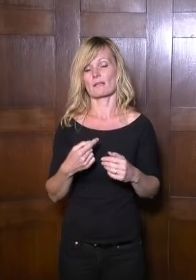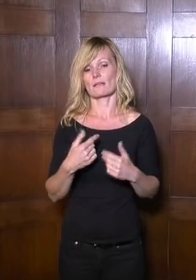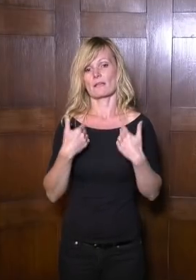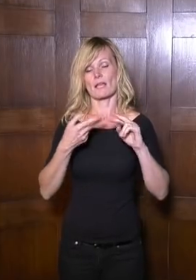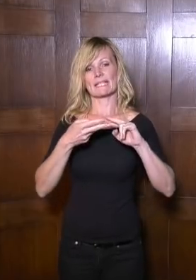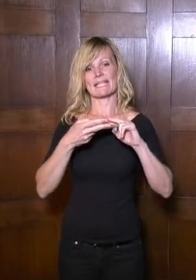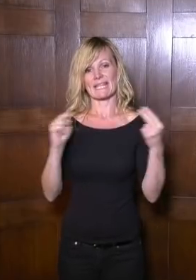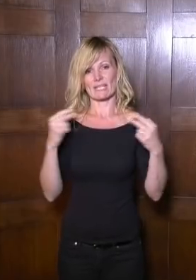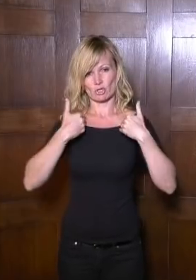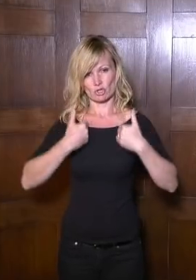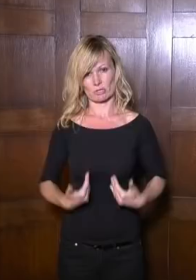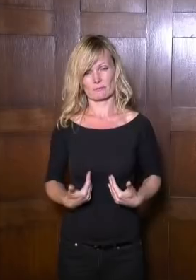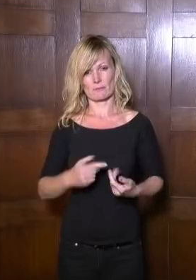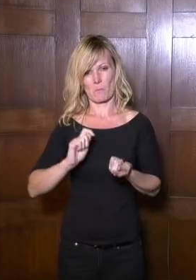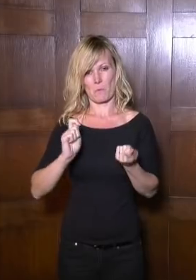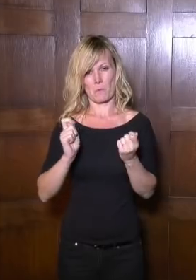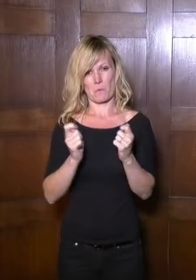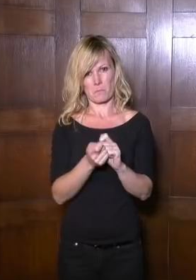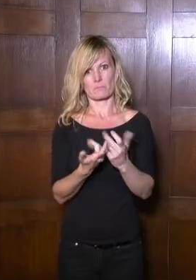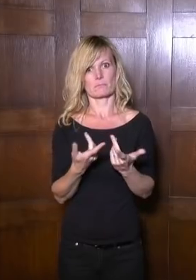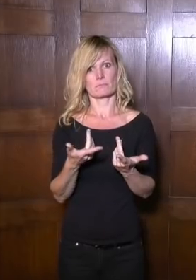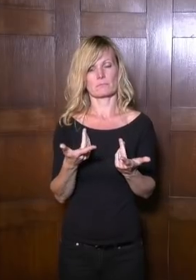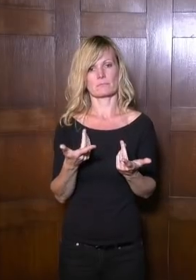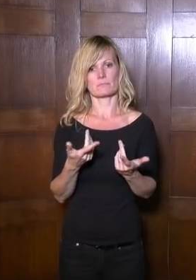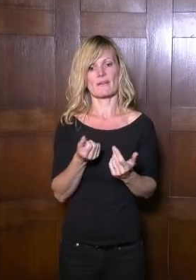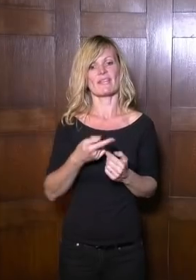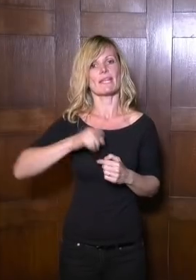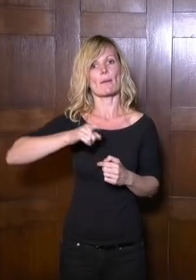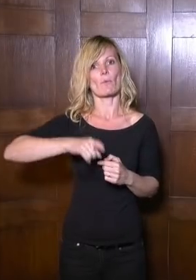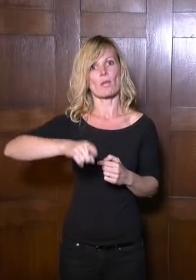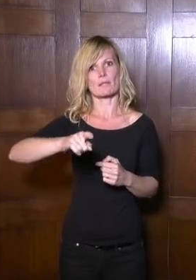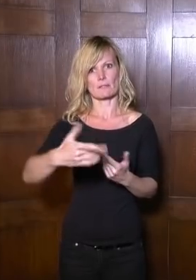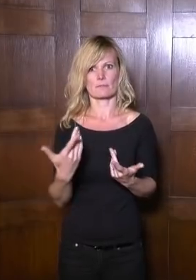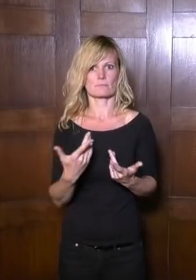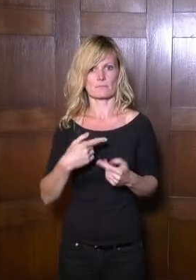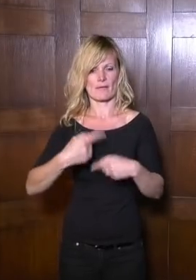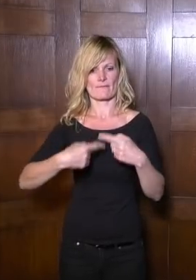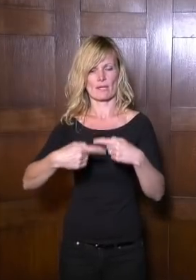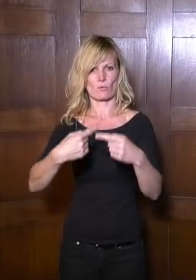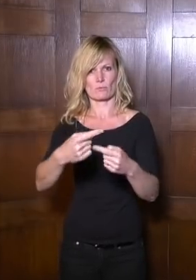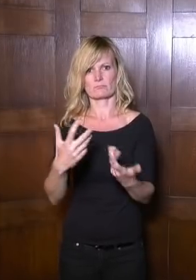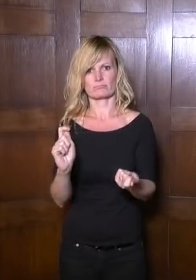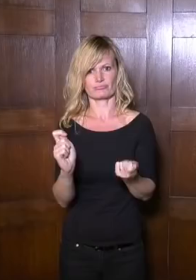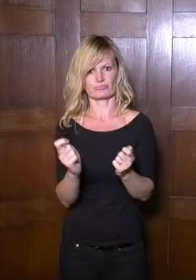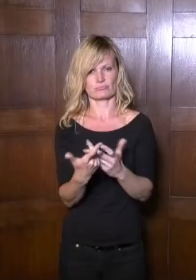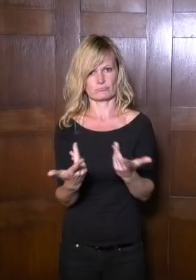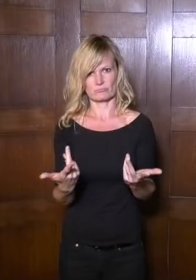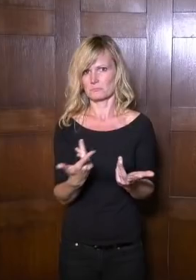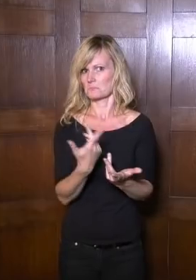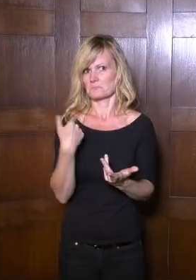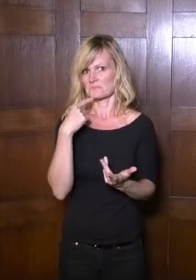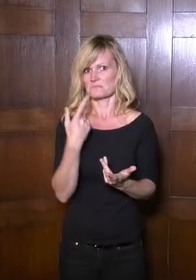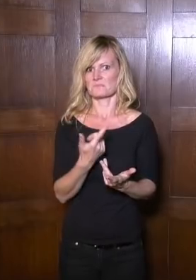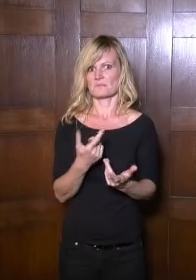mögliche Nebenwirkungen nicht in wenigen Monaten Entwicklungszeit auszuschließen sind. Das macht vielen Menschen